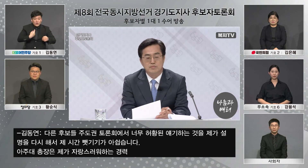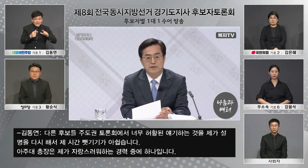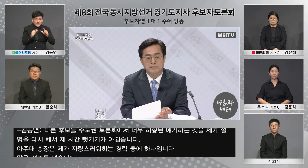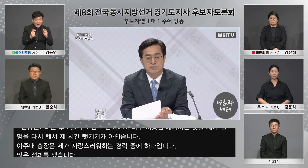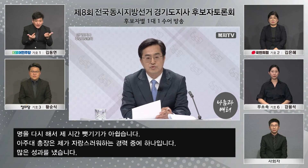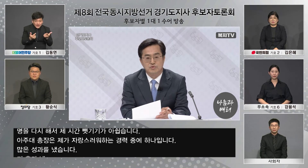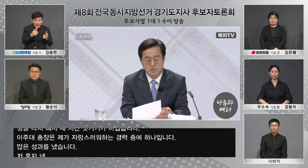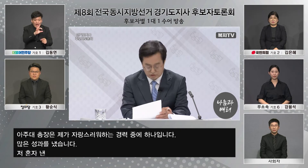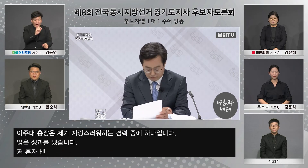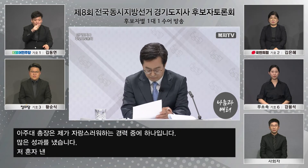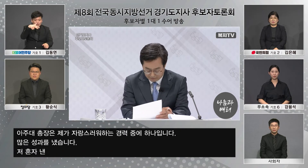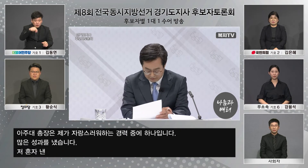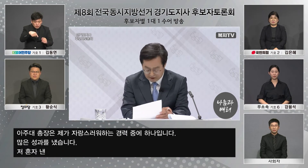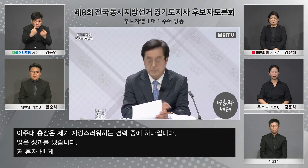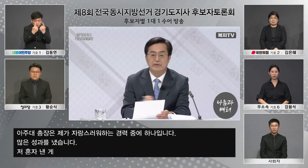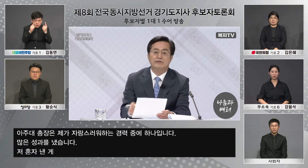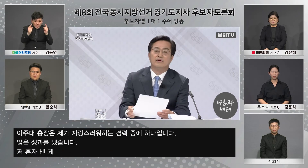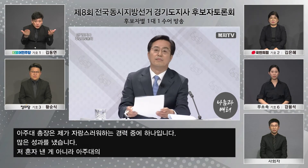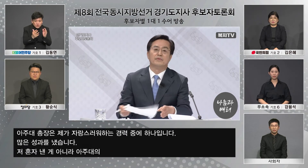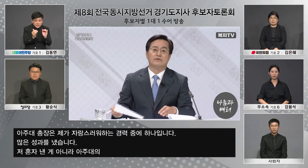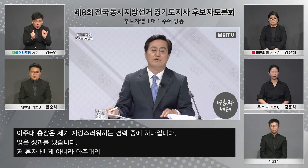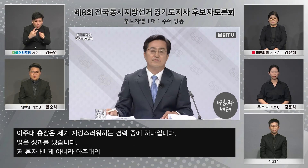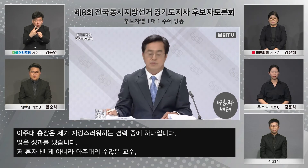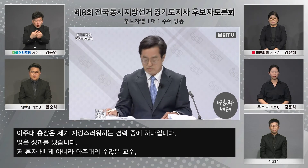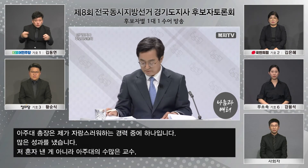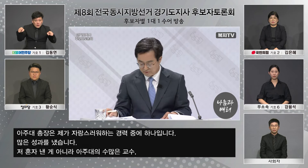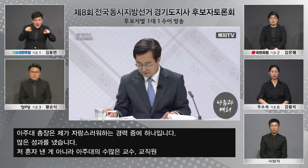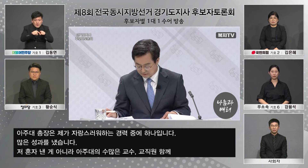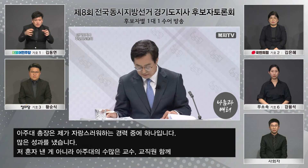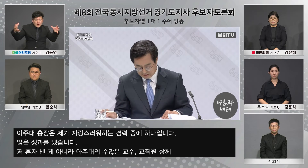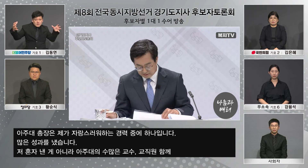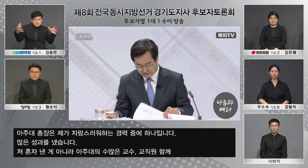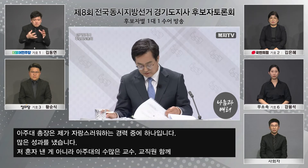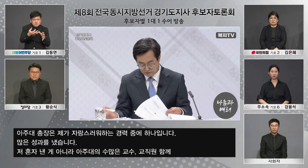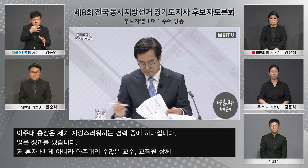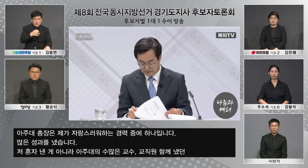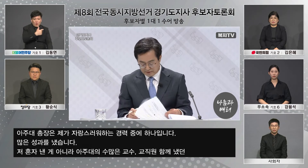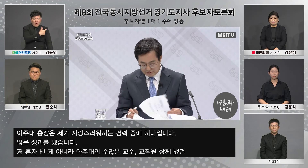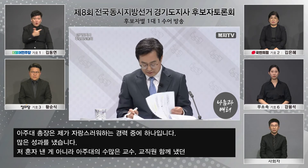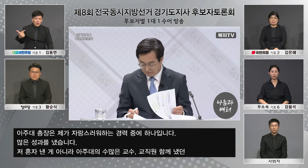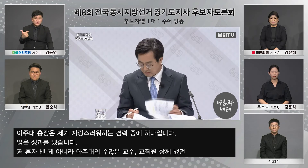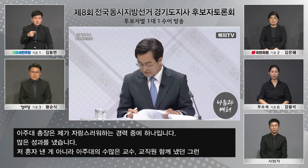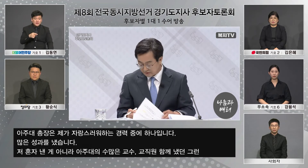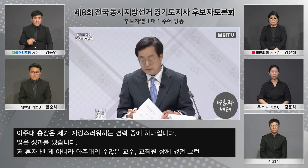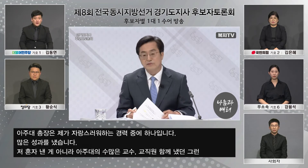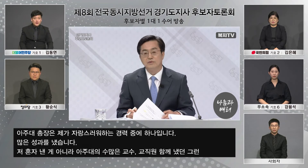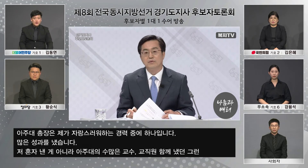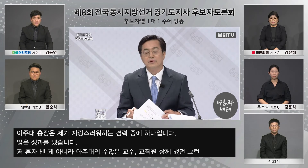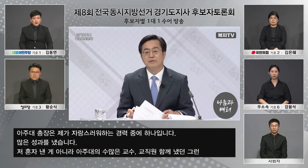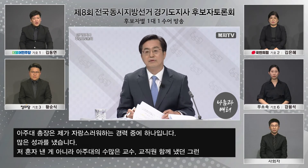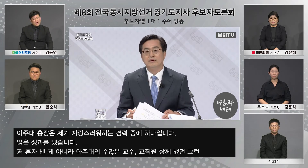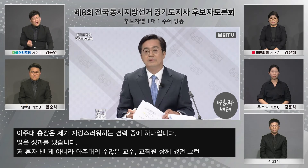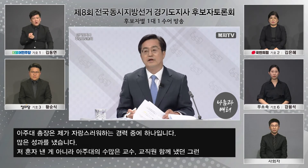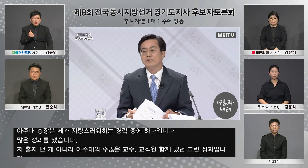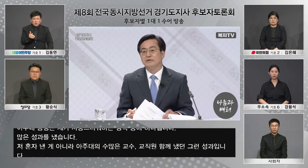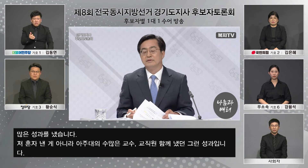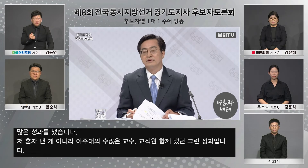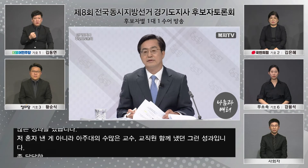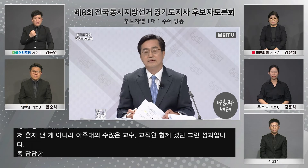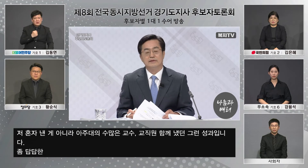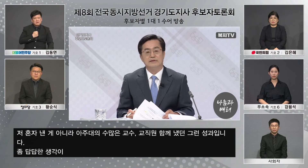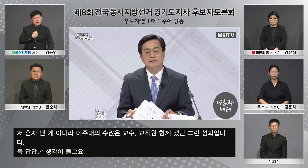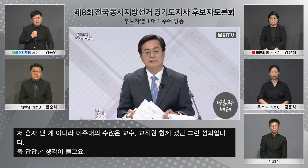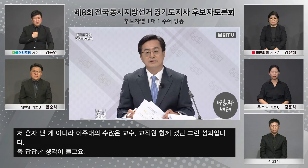아주대 수많은 교수, 교직원 함께 냈던 그런 성과입니다. 좀 답답한 생각이 들고요. 그다음에